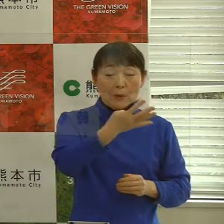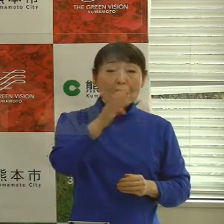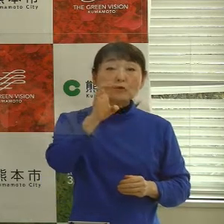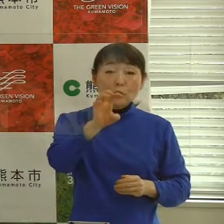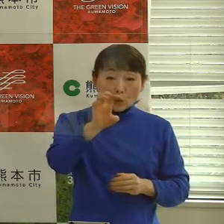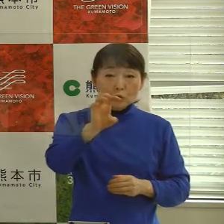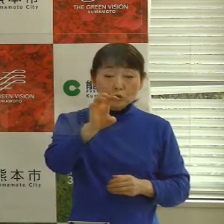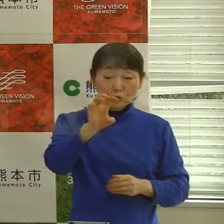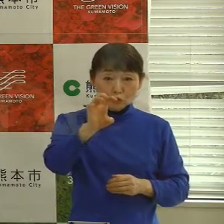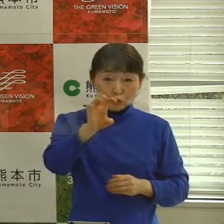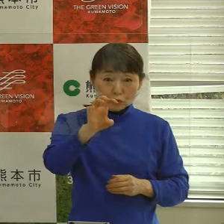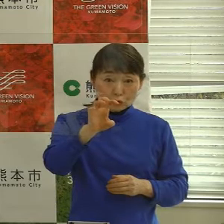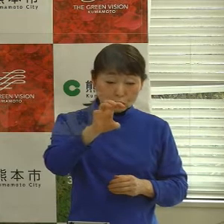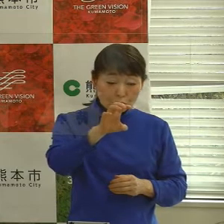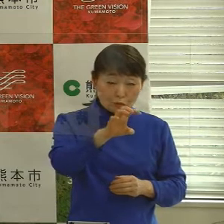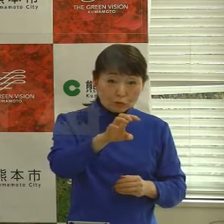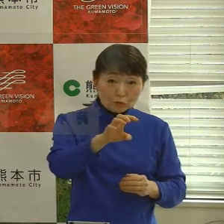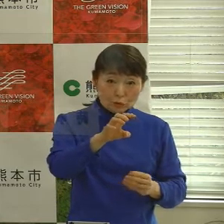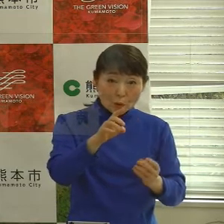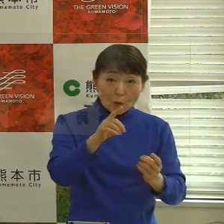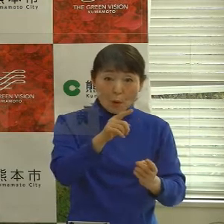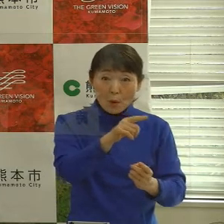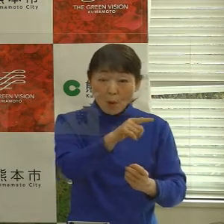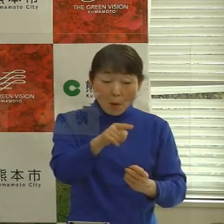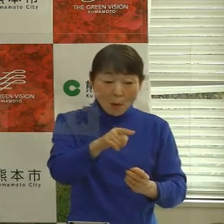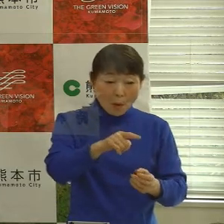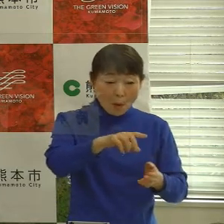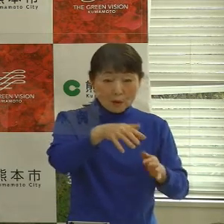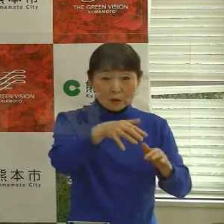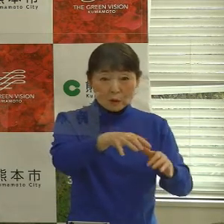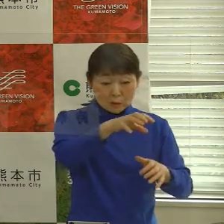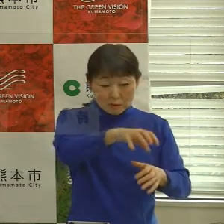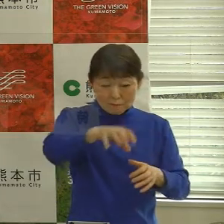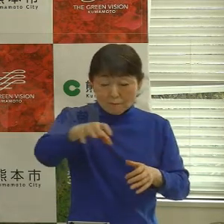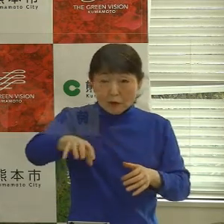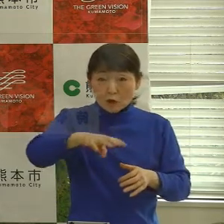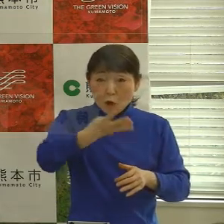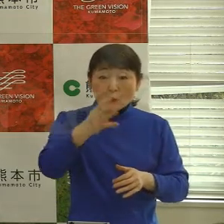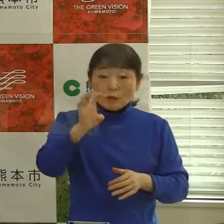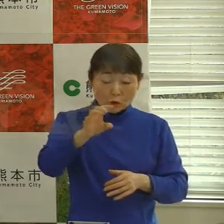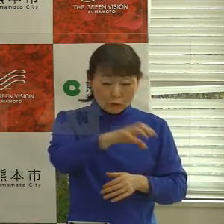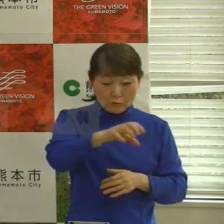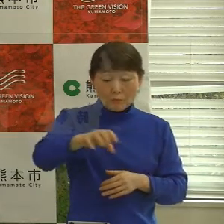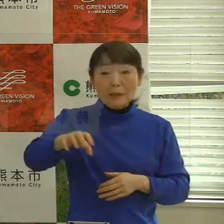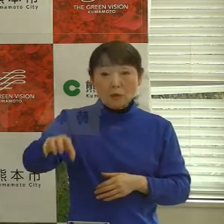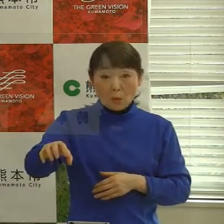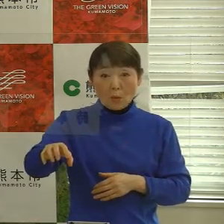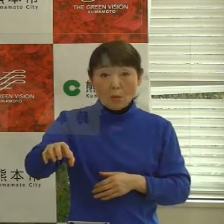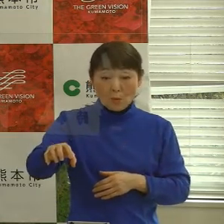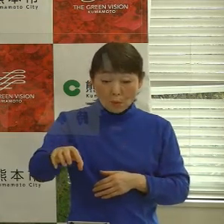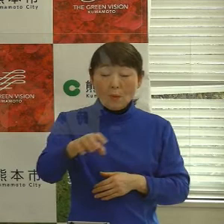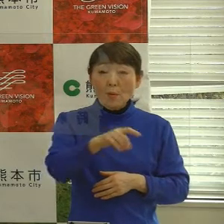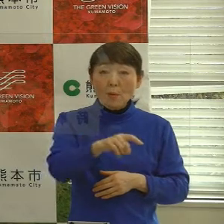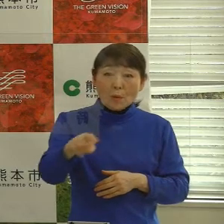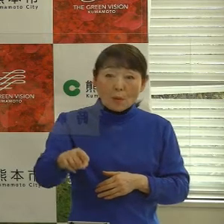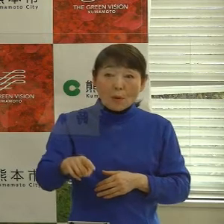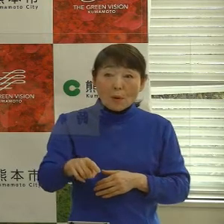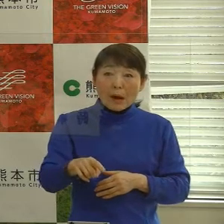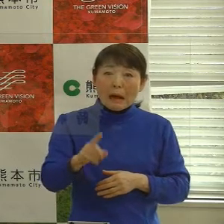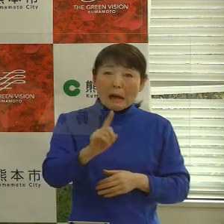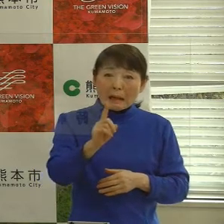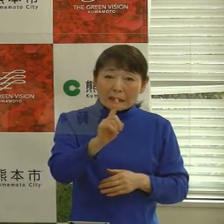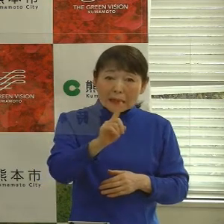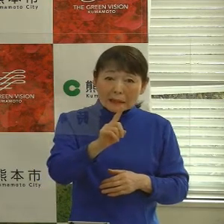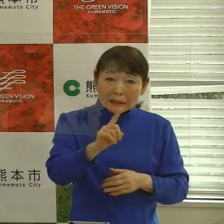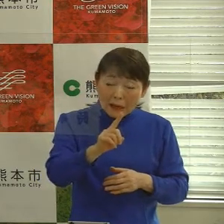440 の、対象の組織にですね、今回このそういう同様の事案が